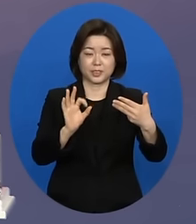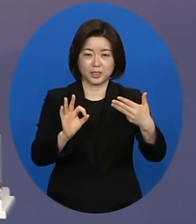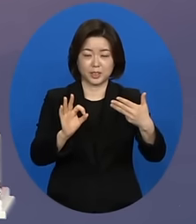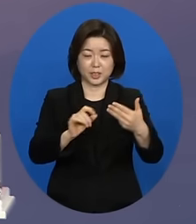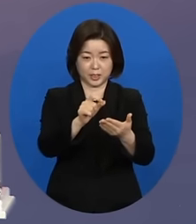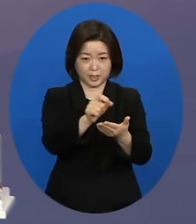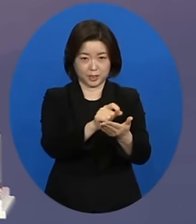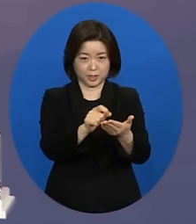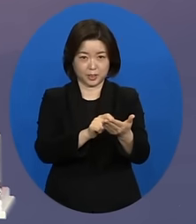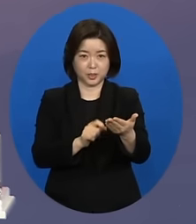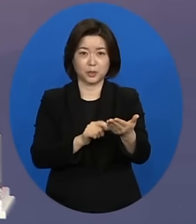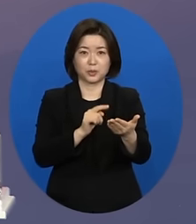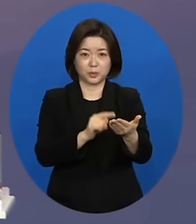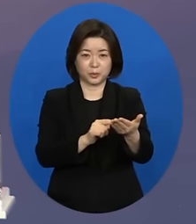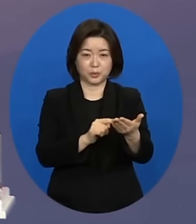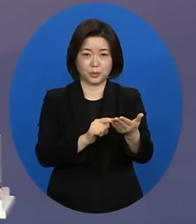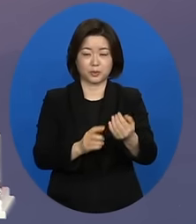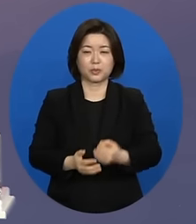기록된